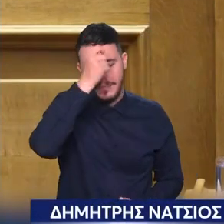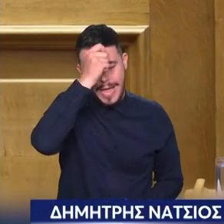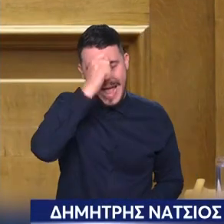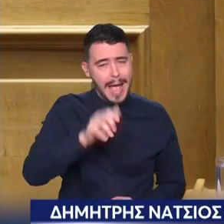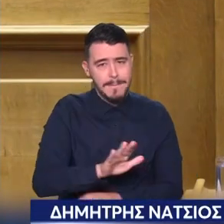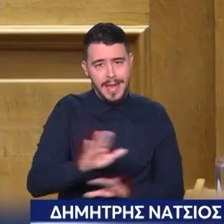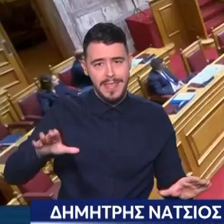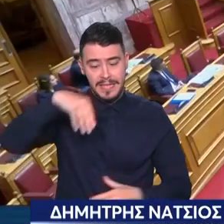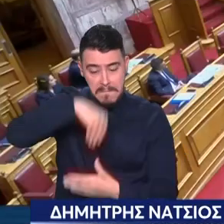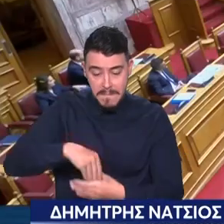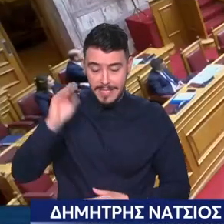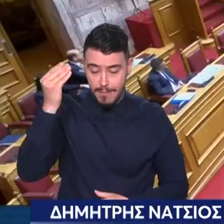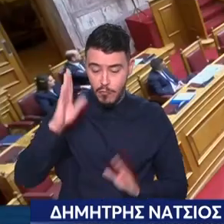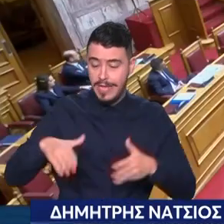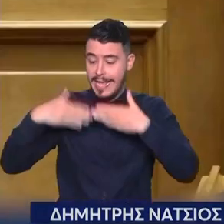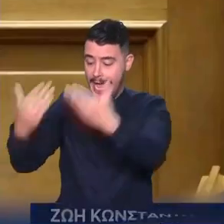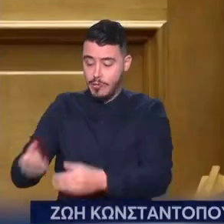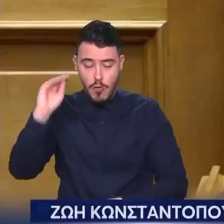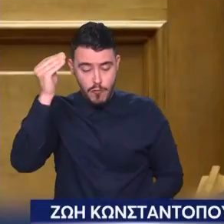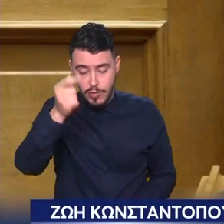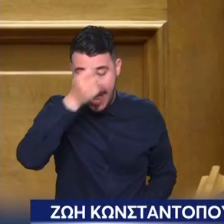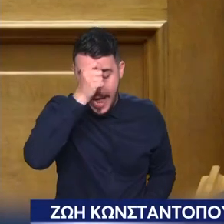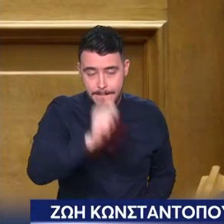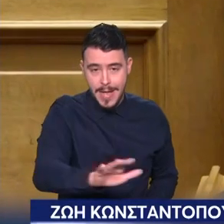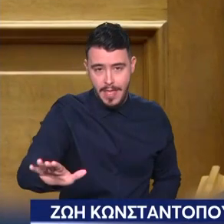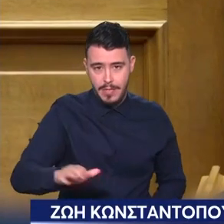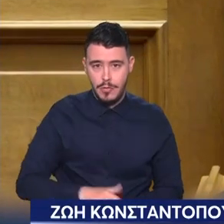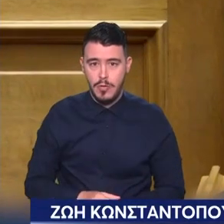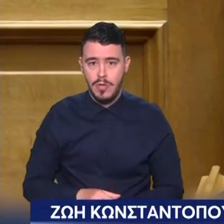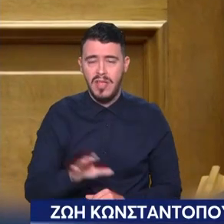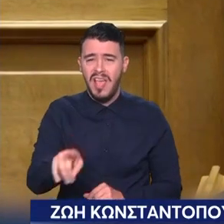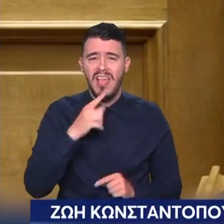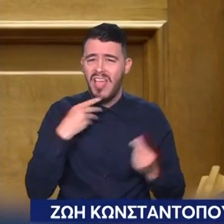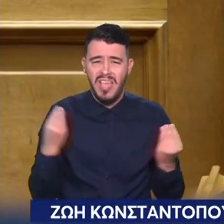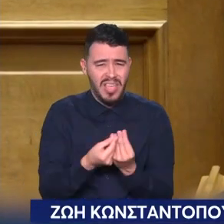και εκτός του Κοινοβουλίου. Δεν έχουν θέση στο